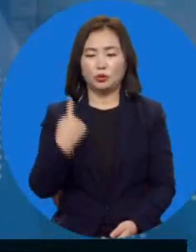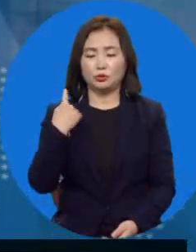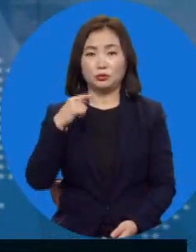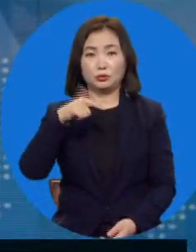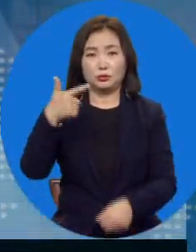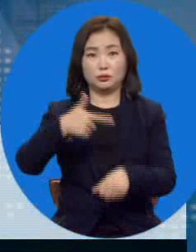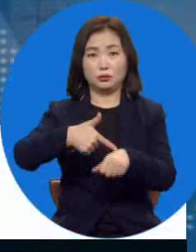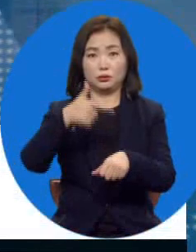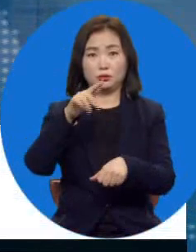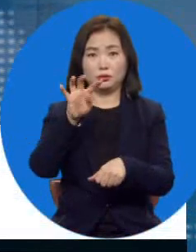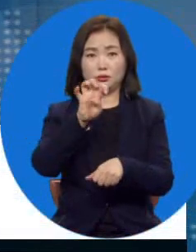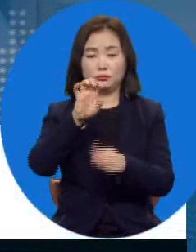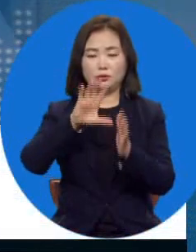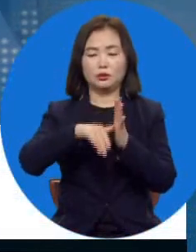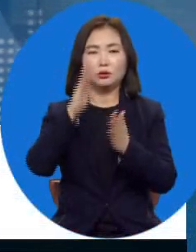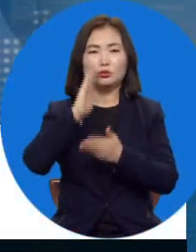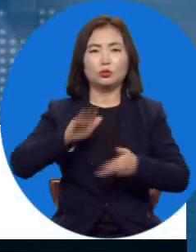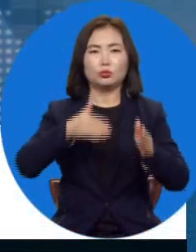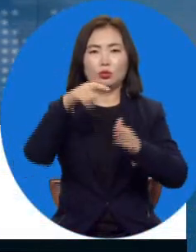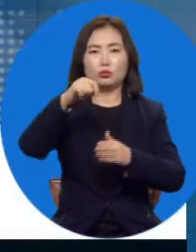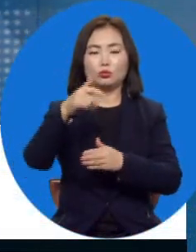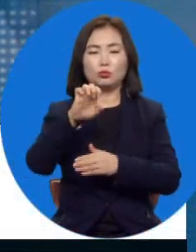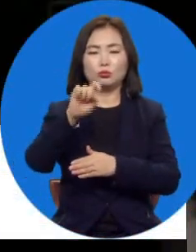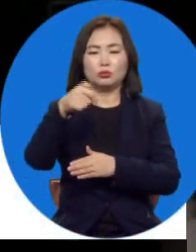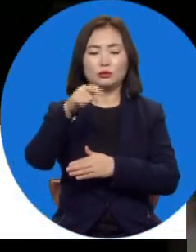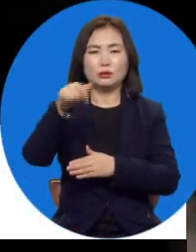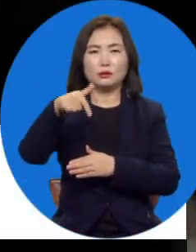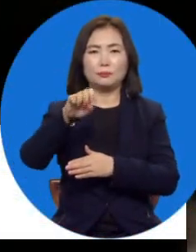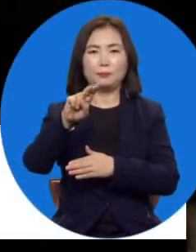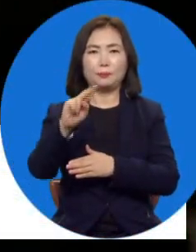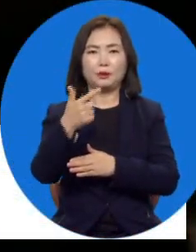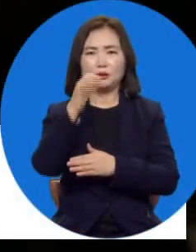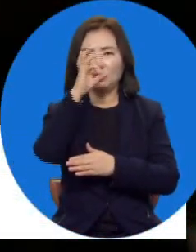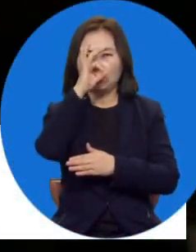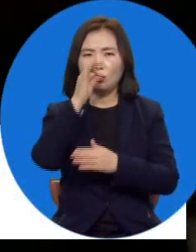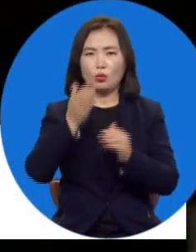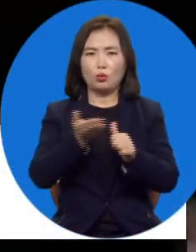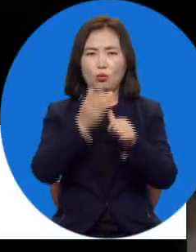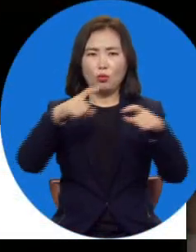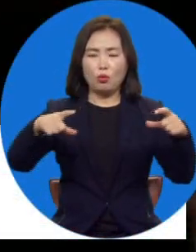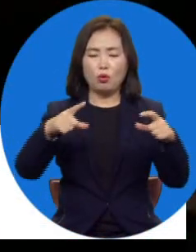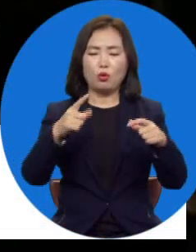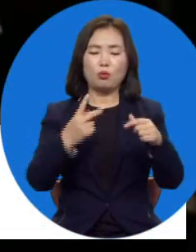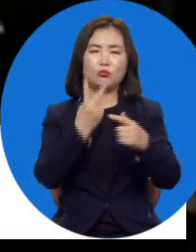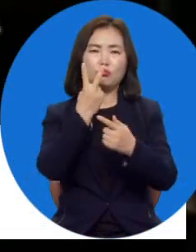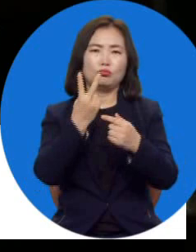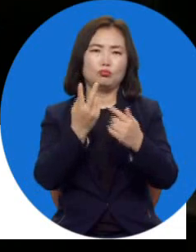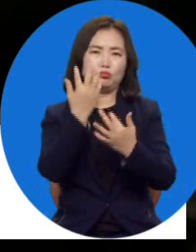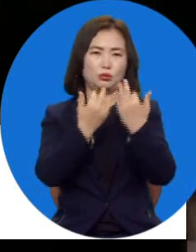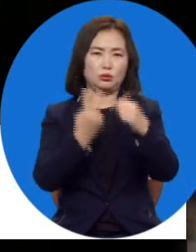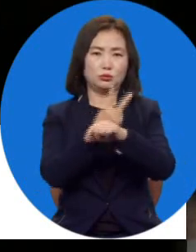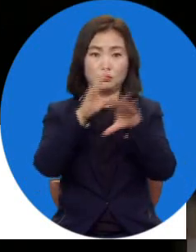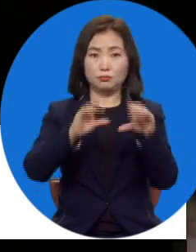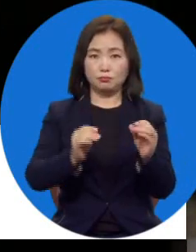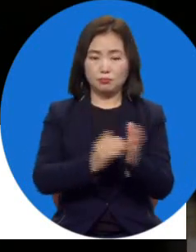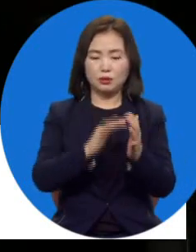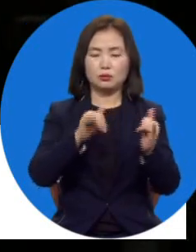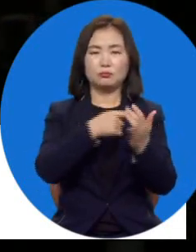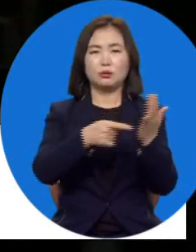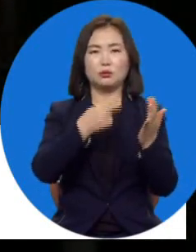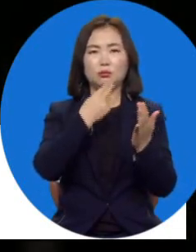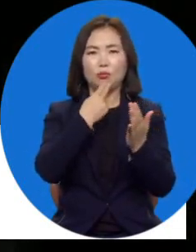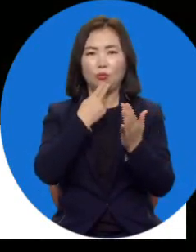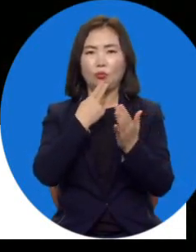어제 저녁 6시 40분쯤 청도군 풍각면 의한 돼지 농장에서 불이 나 2시간 이어 만에 꺼졌습니다 인명피해는